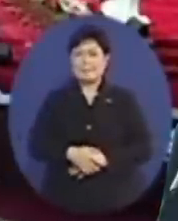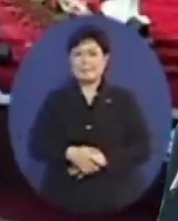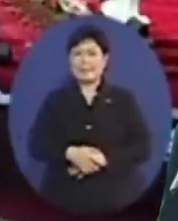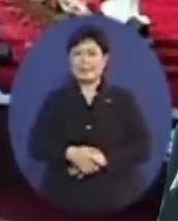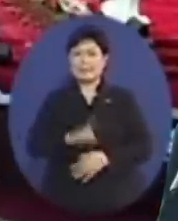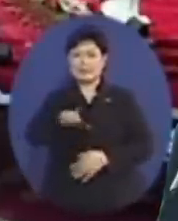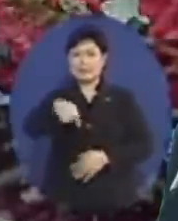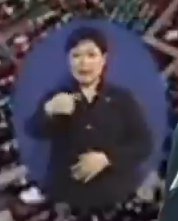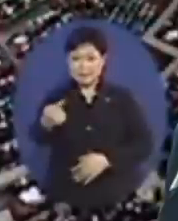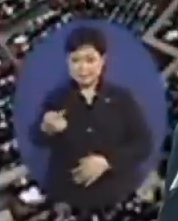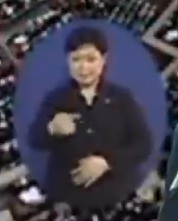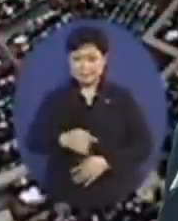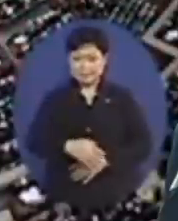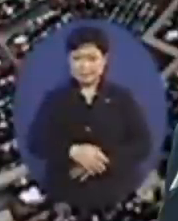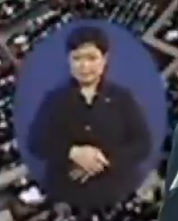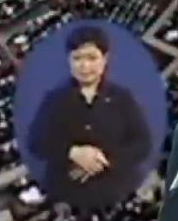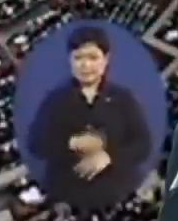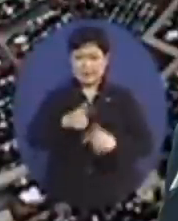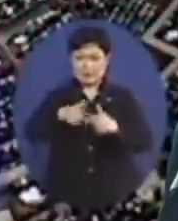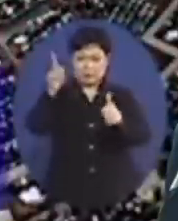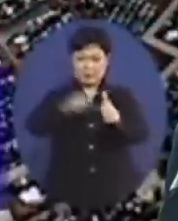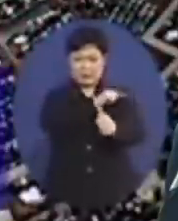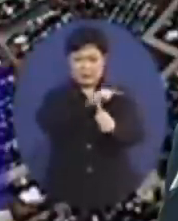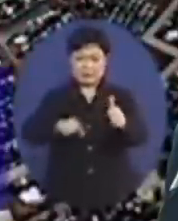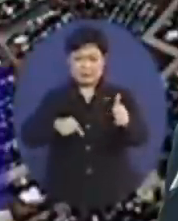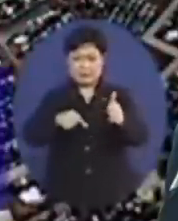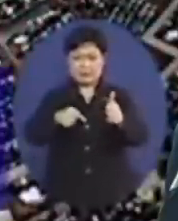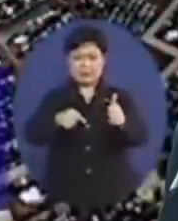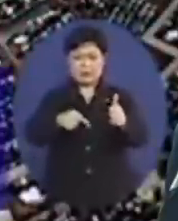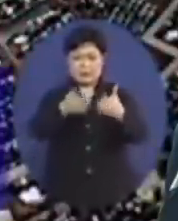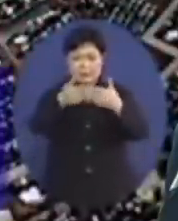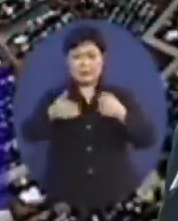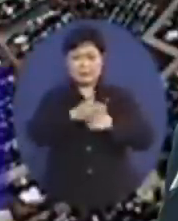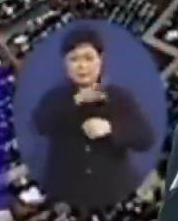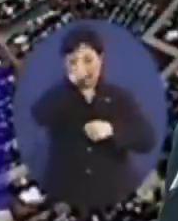그 다음에 그가 채찍에 맞으므로 우리는 나음을 받았더라.